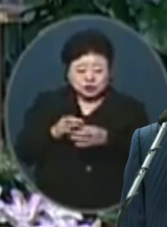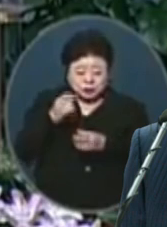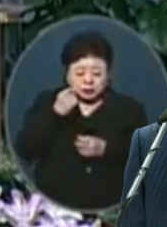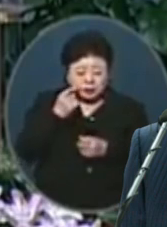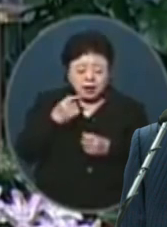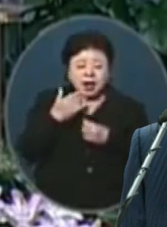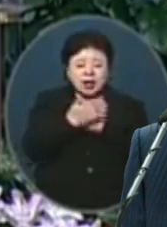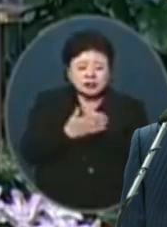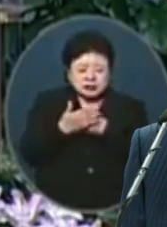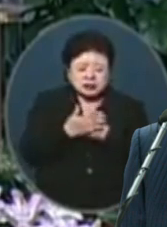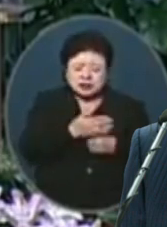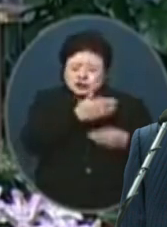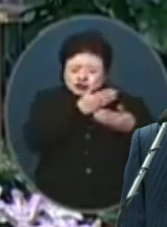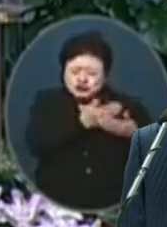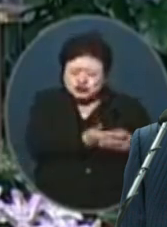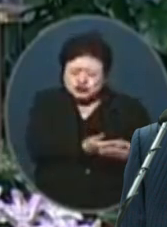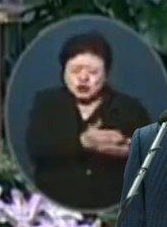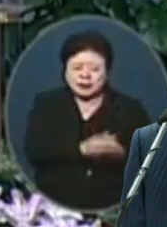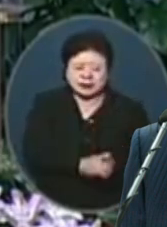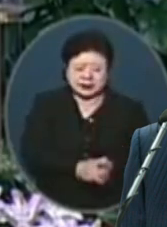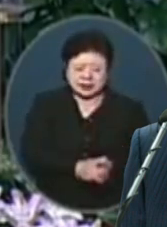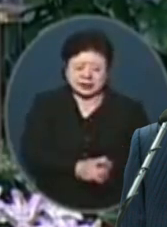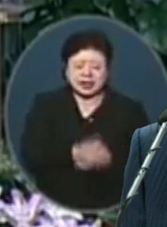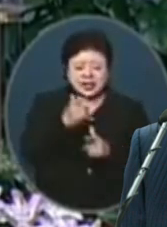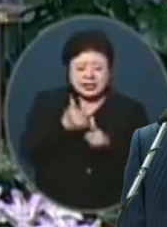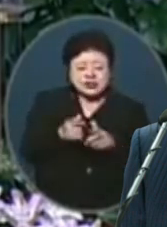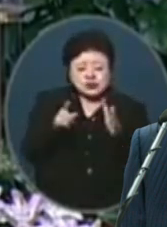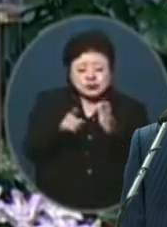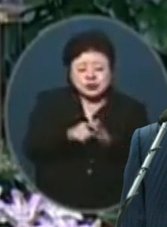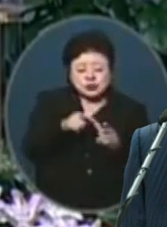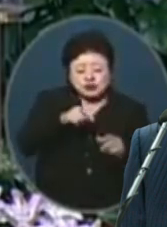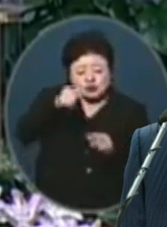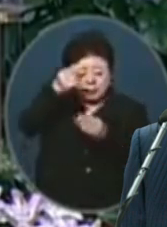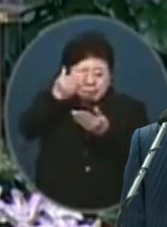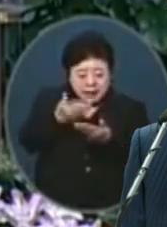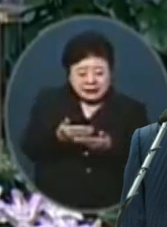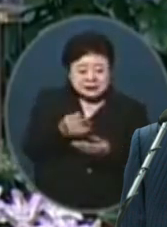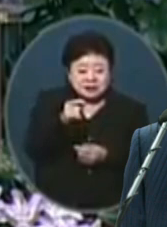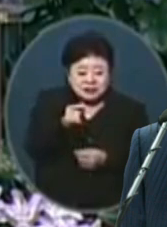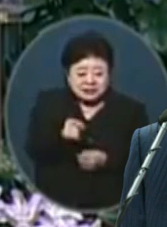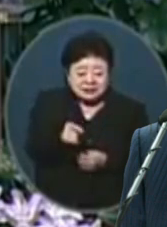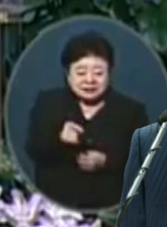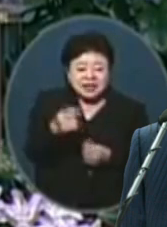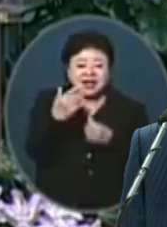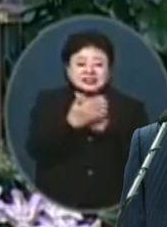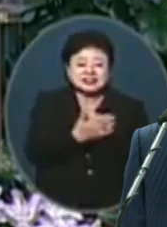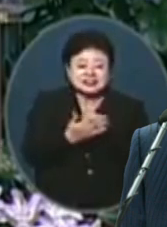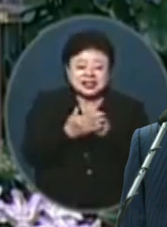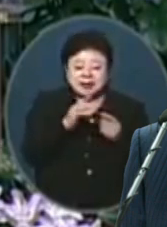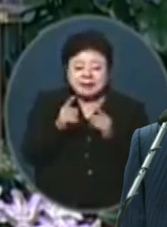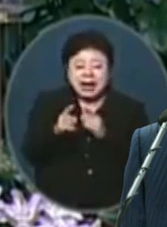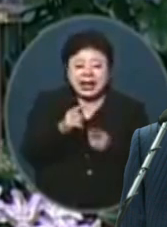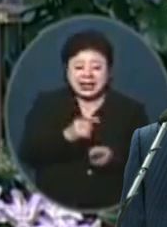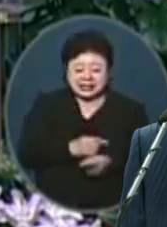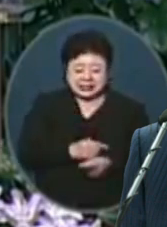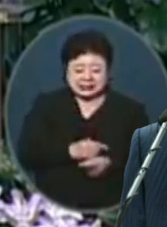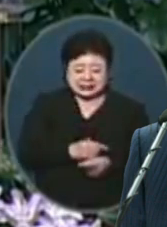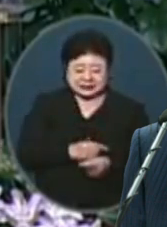은혜는 막중합니다. 우리가 예수님을 믿고 구원받은 것을 은혜라는 말로